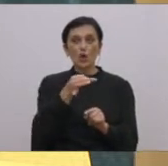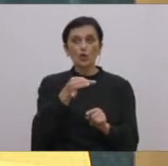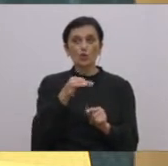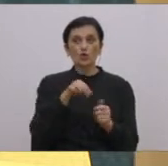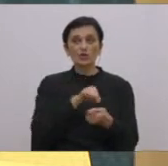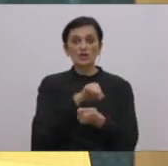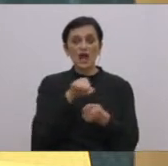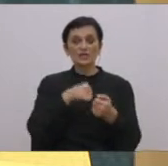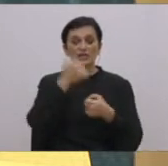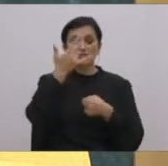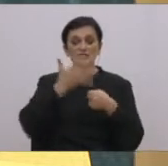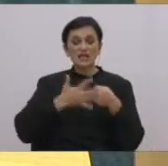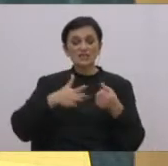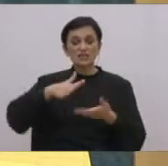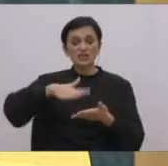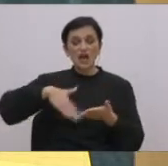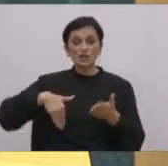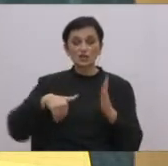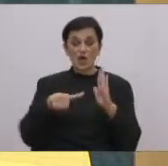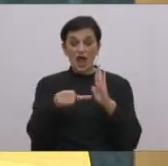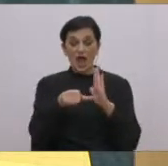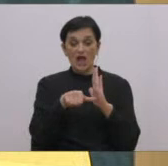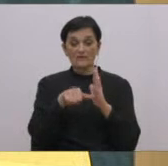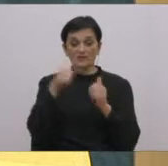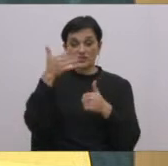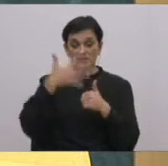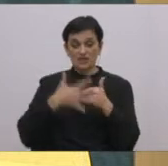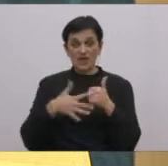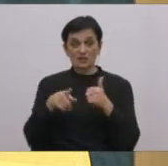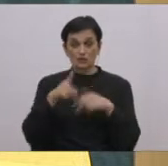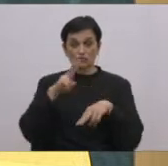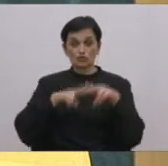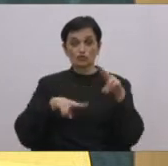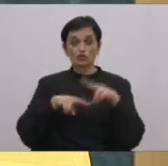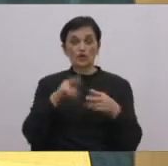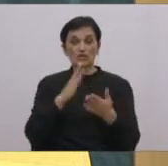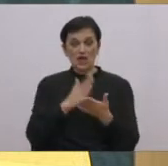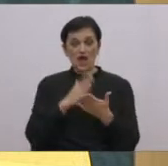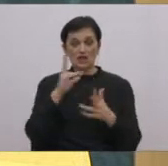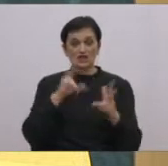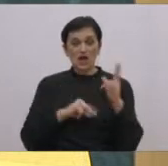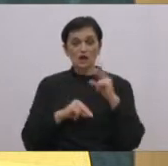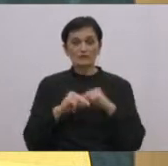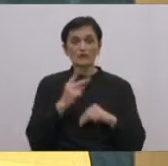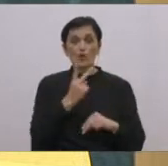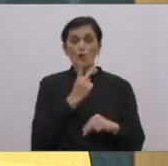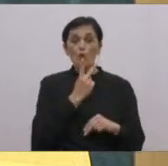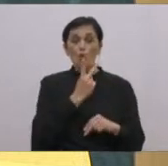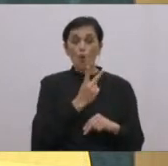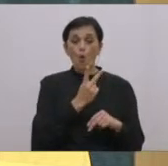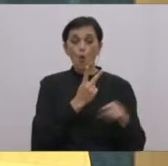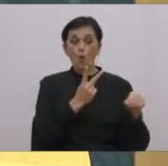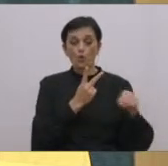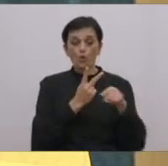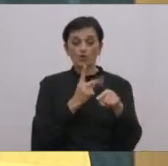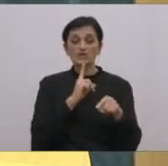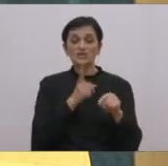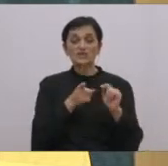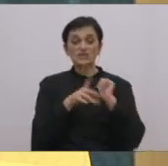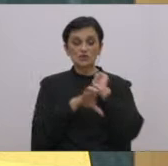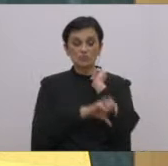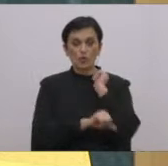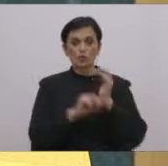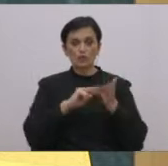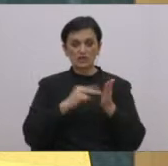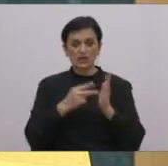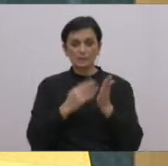გადამამუშავებელი ცენტრების გარეშე. 6 ასეთი ცენტრის მშენებლობა არის გათვალისწინებული, საიდანაც 2 მათგანზე უკვე წლის ბოლომდე